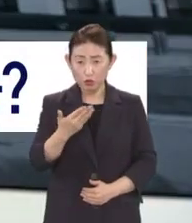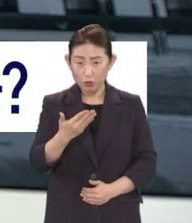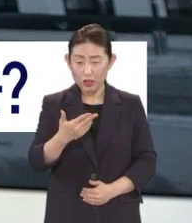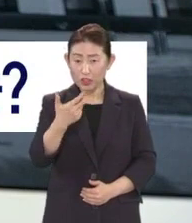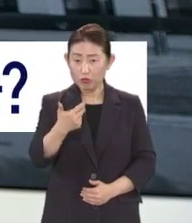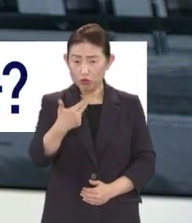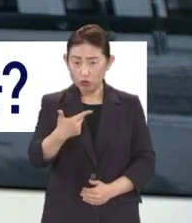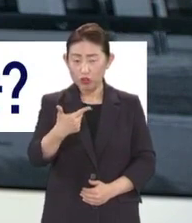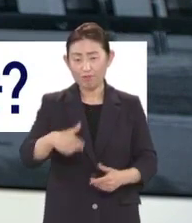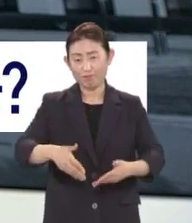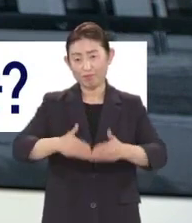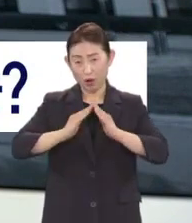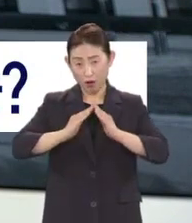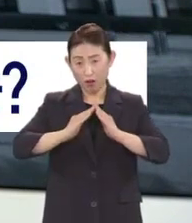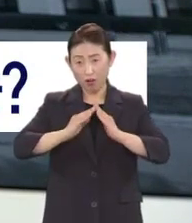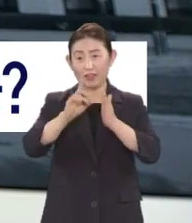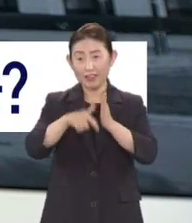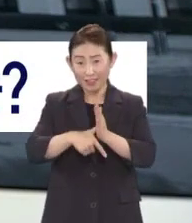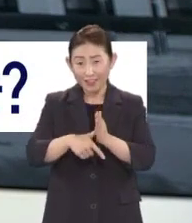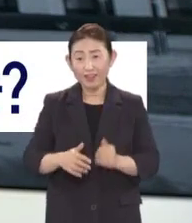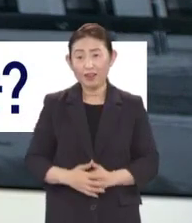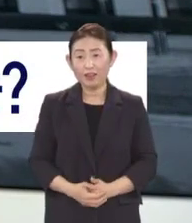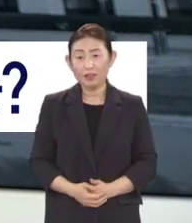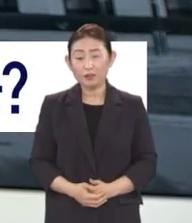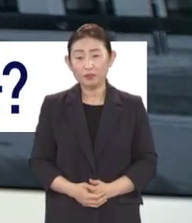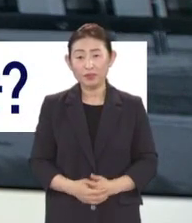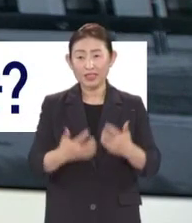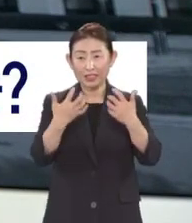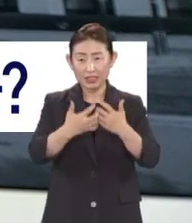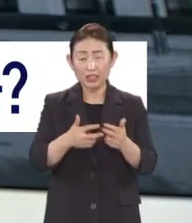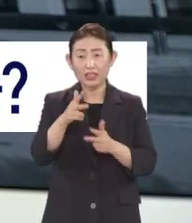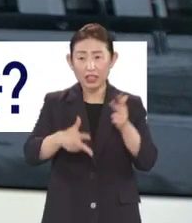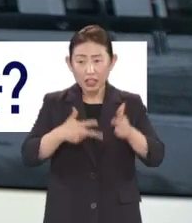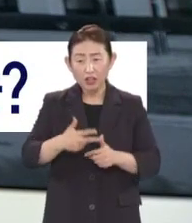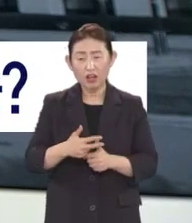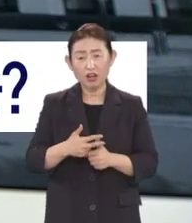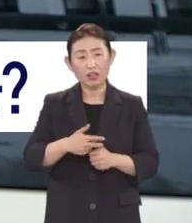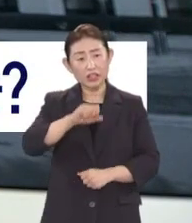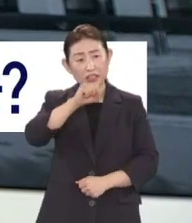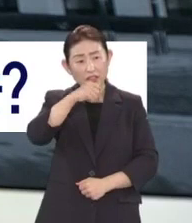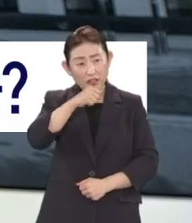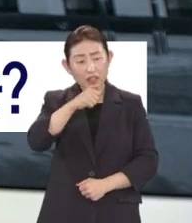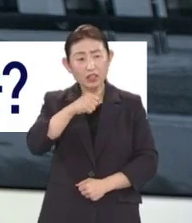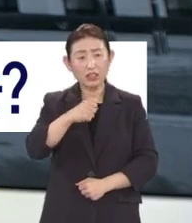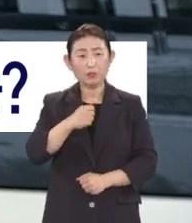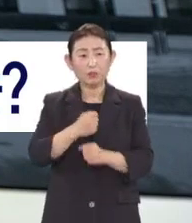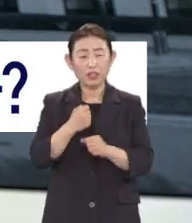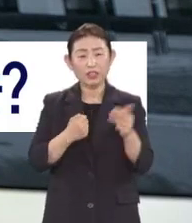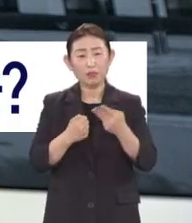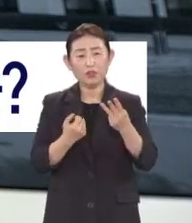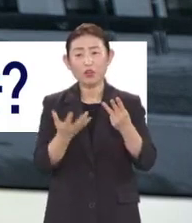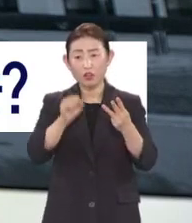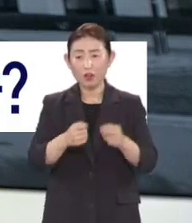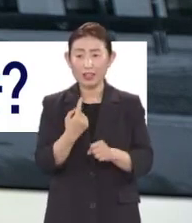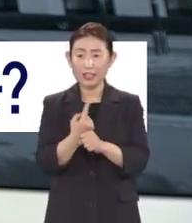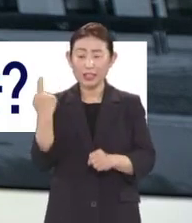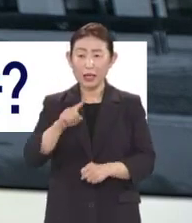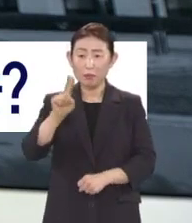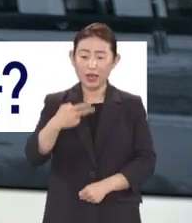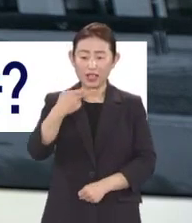1976년에 설립이 됐습니다. 설립 당시 저기 기계산업 생산액이 3천억 원 정도 수준이었는데 작년에